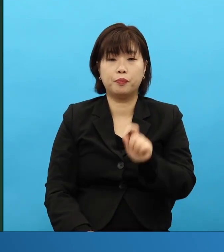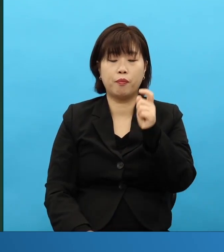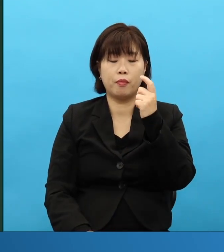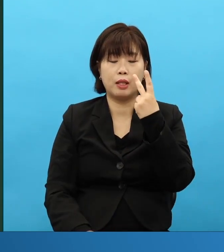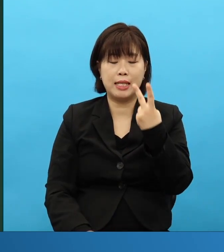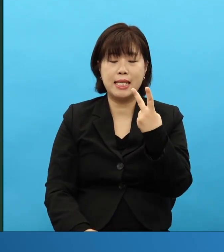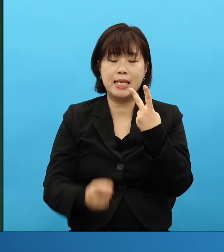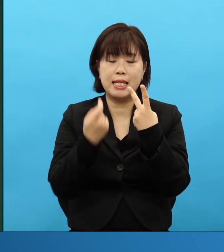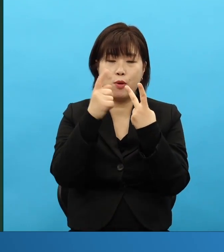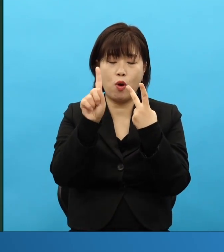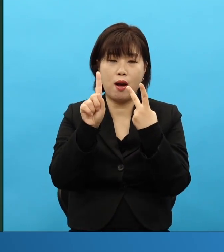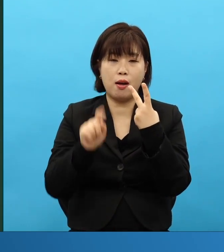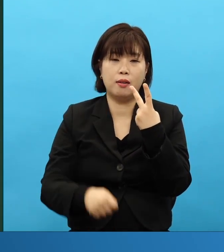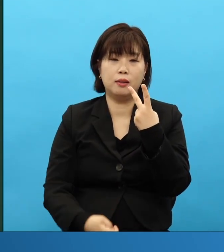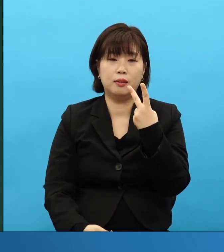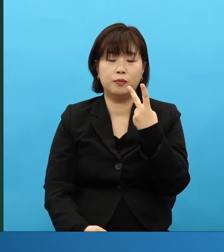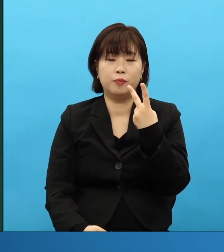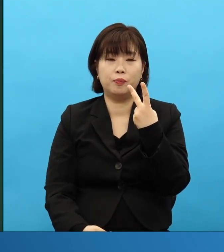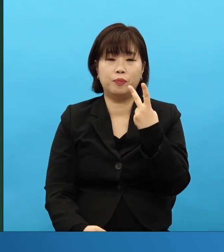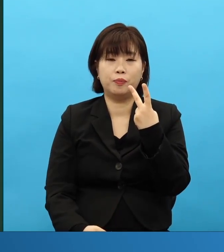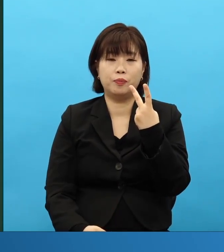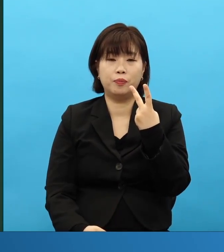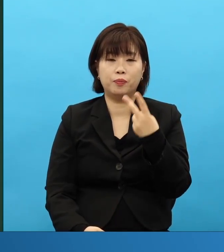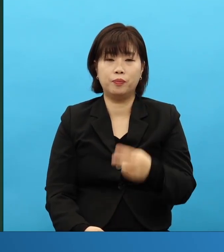And then what is lecture 2? 여러분 아시다시피